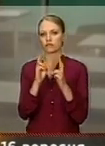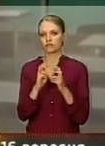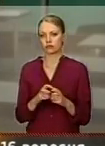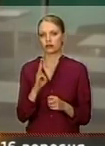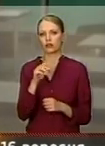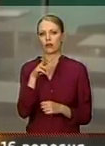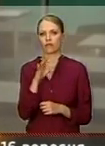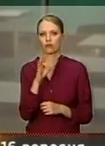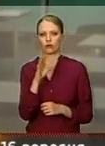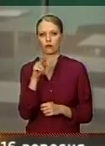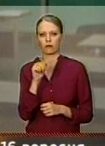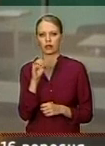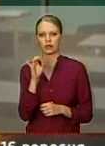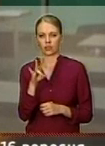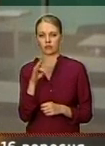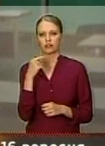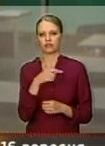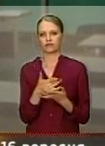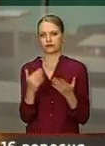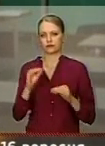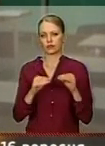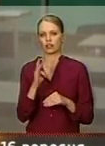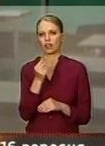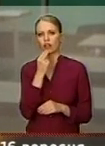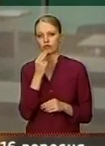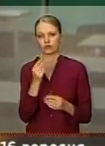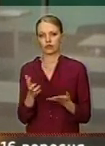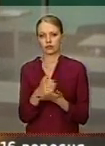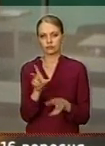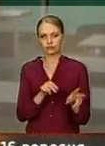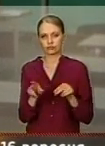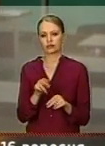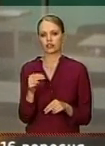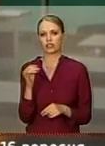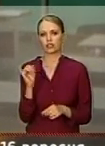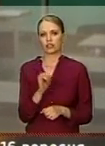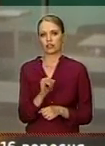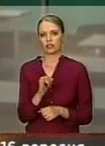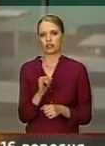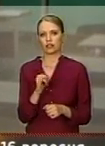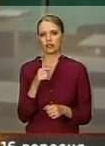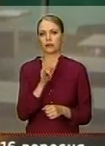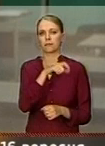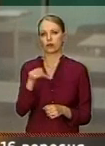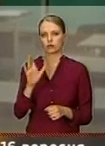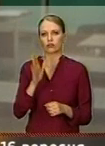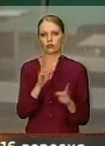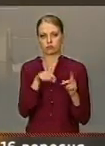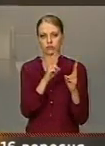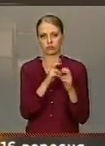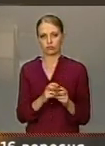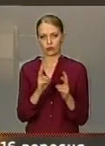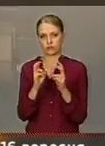на умовно патогену, на патогенну флору. Там продукти харчування будуть вбиратися із миви, і персонал буде